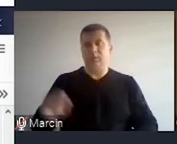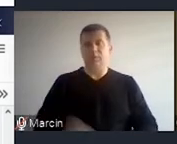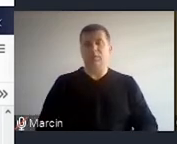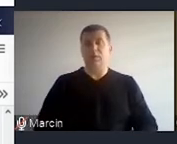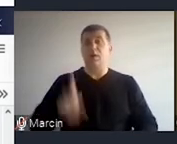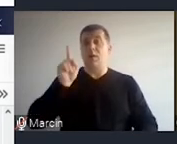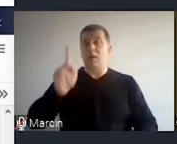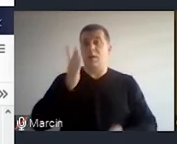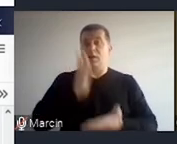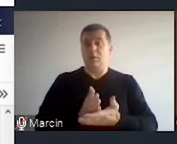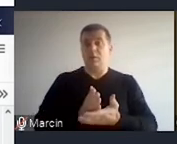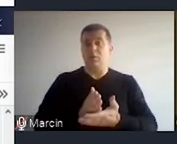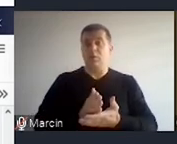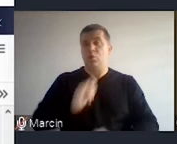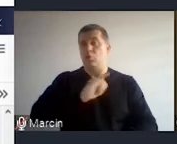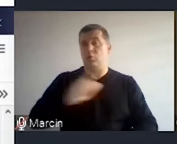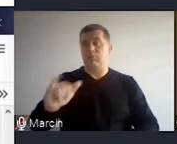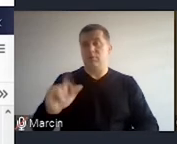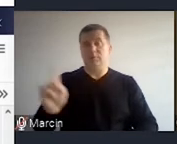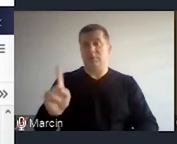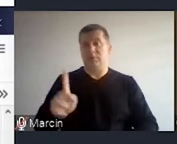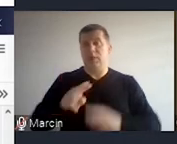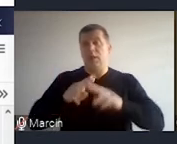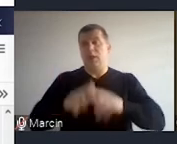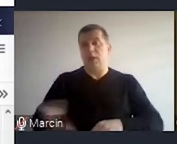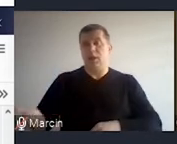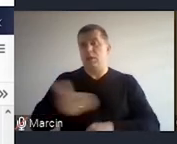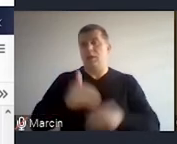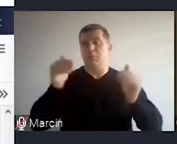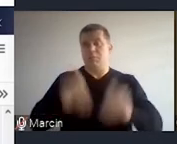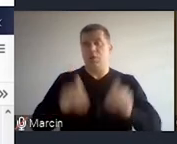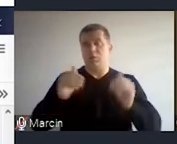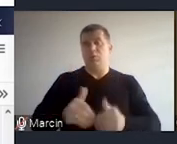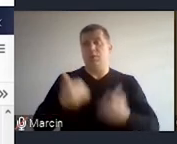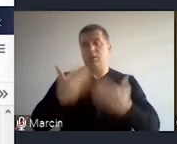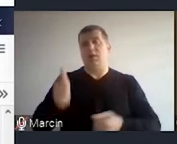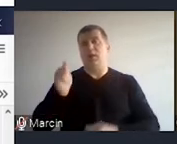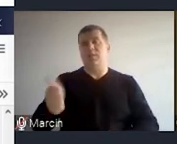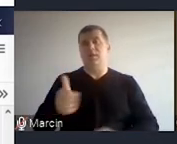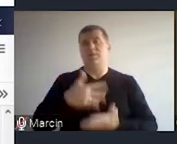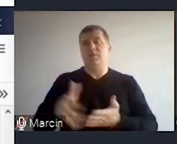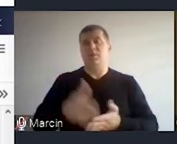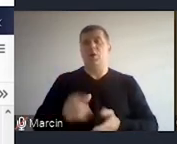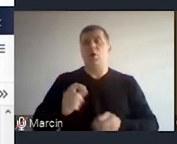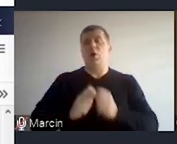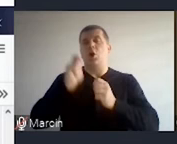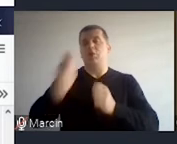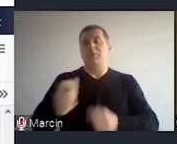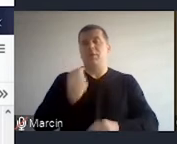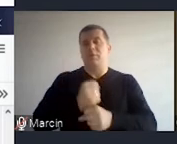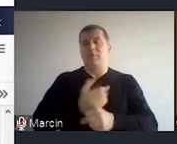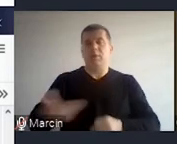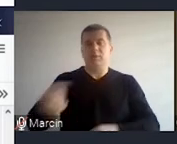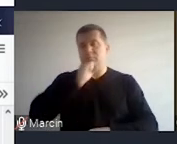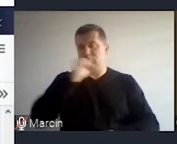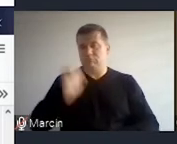ale tylko nagrody jubileuszowe. Pozostałe nagrody mogą być kwalifikowalne. Odprawy pracownicze nigdy